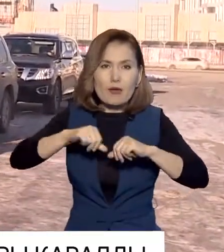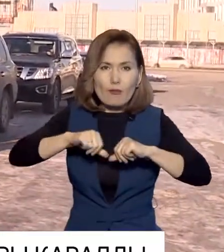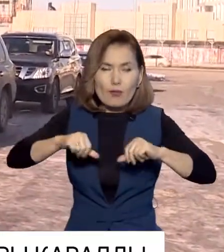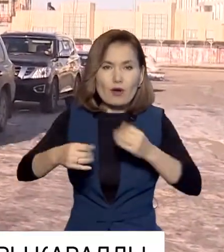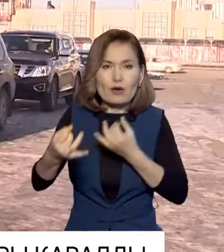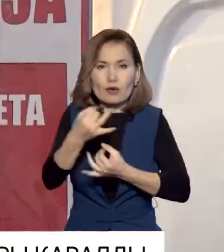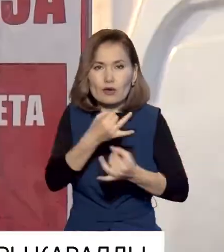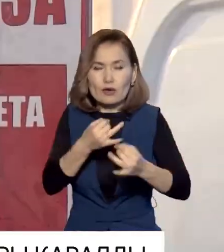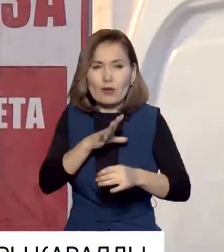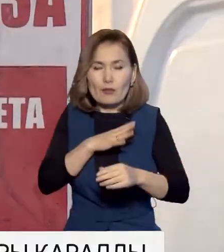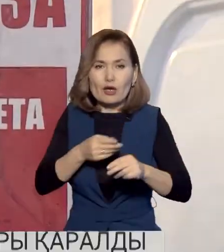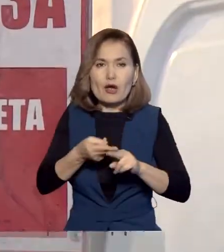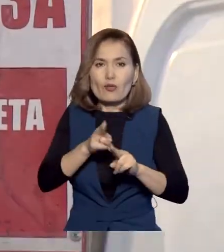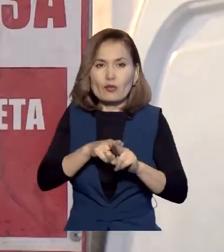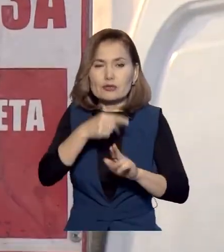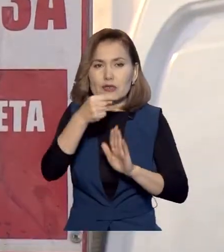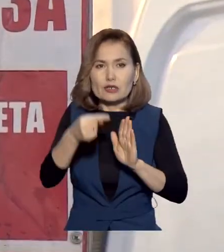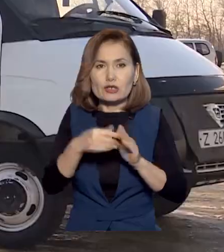бірқатар шешім қабылданды.